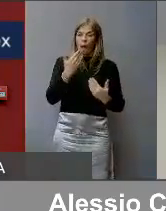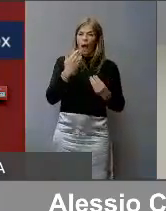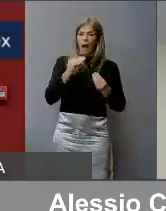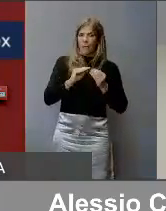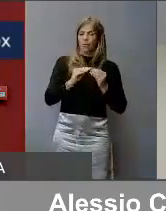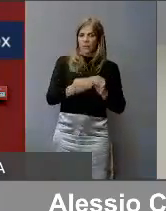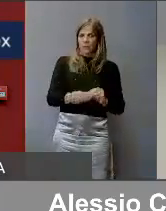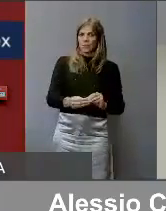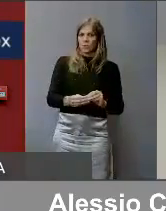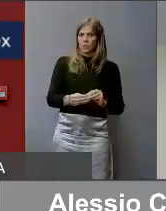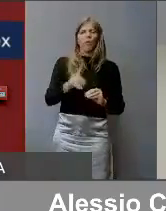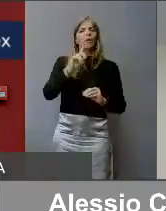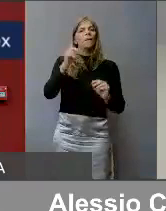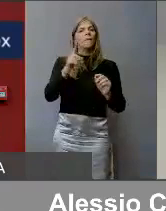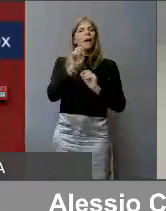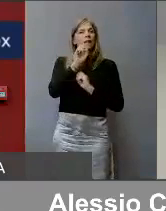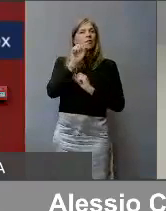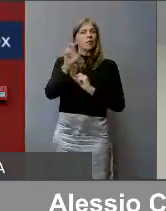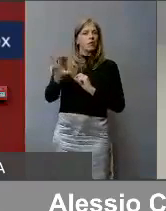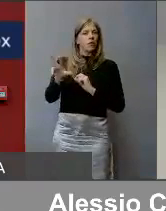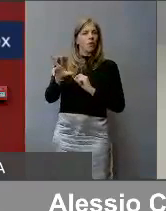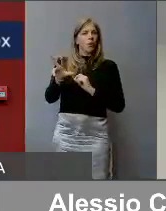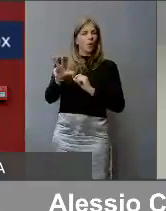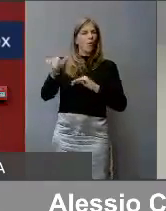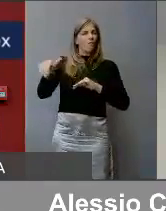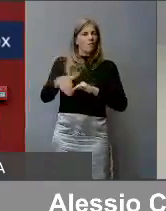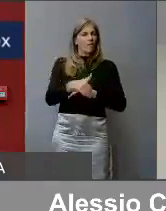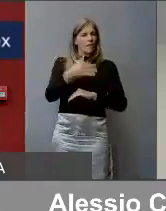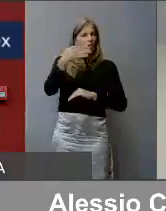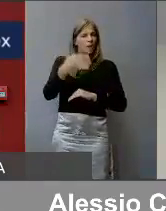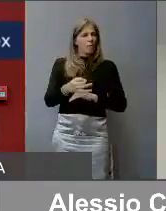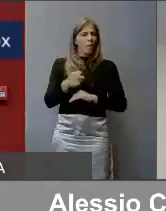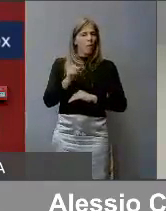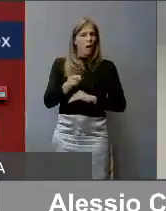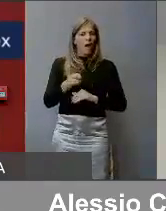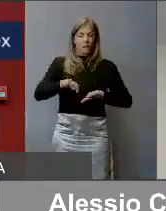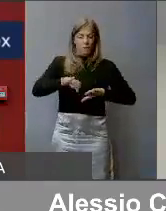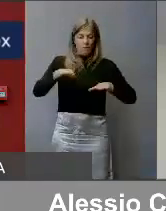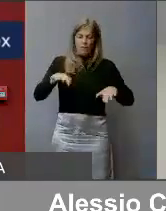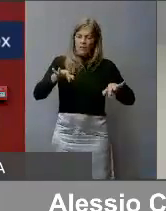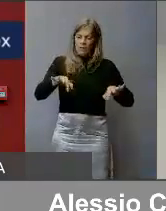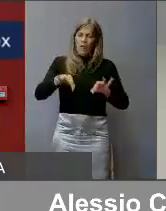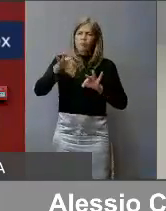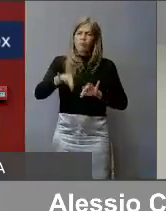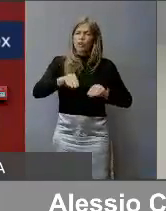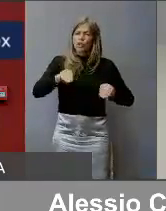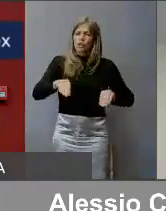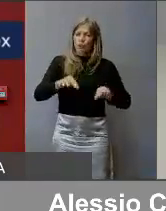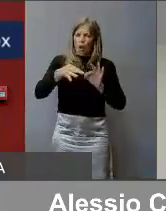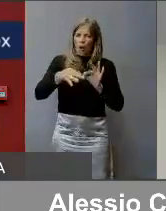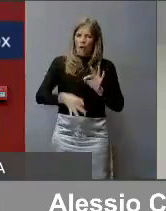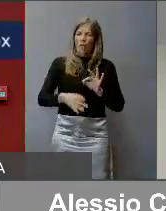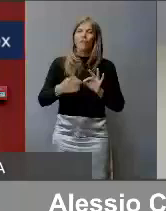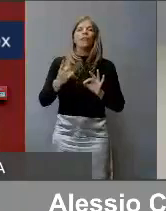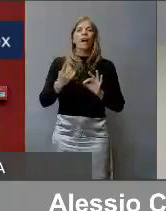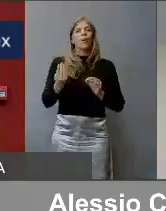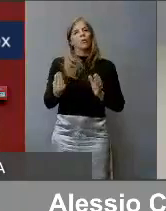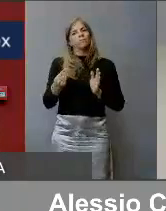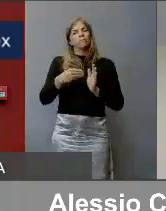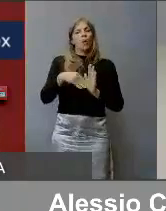di segnalare la via i tratti di marciapiedi maniera tale da poterli poi inserire nel programma